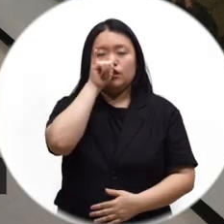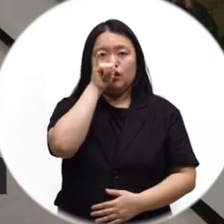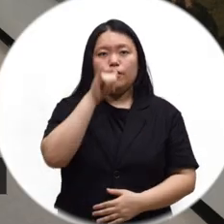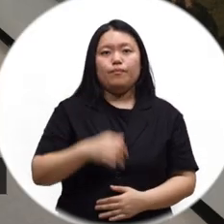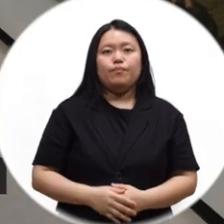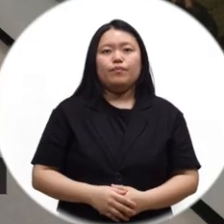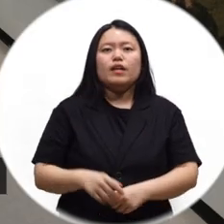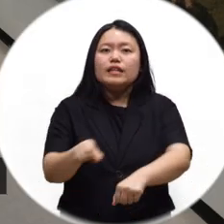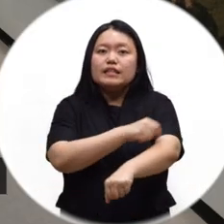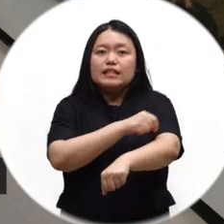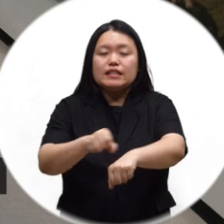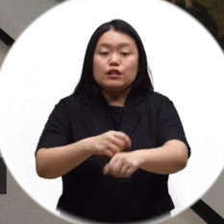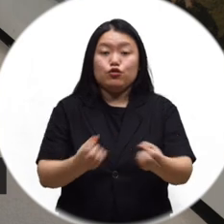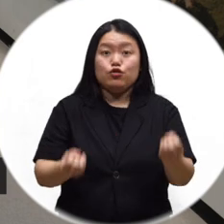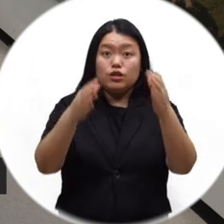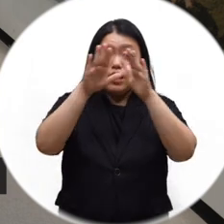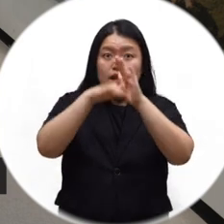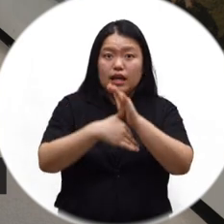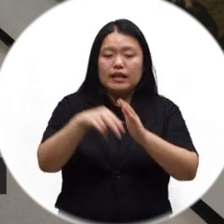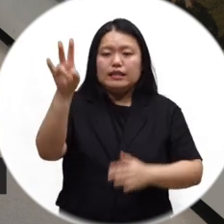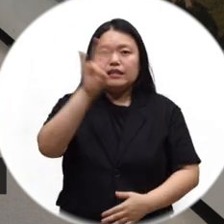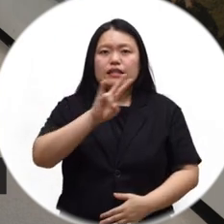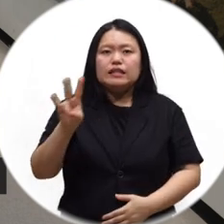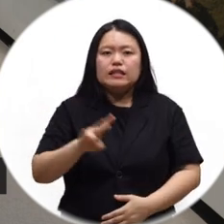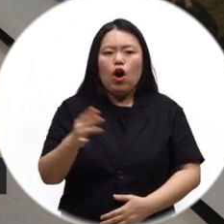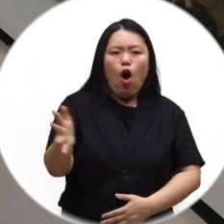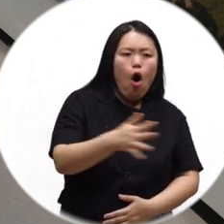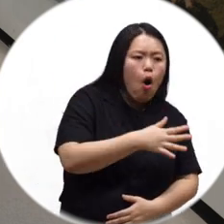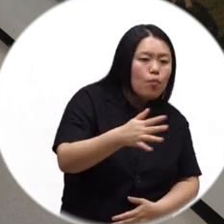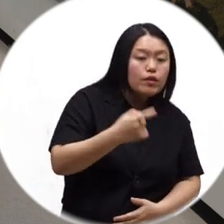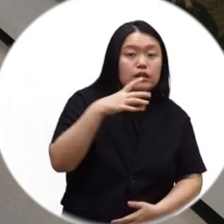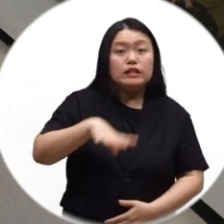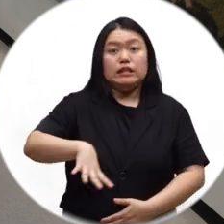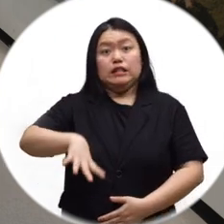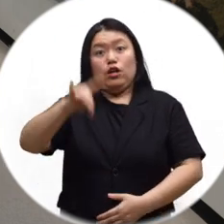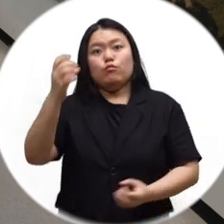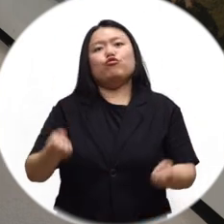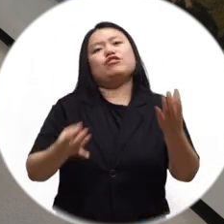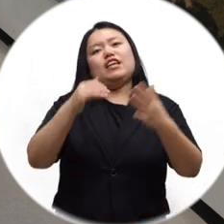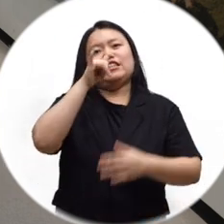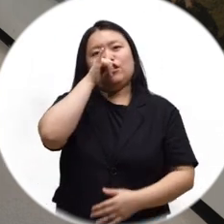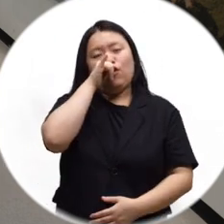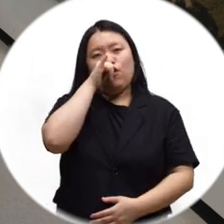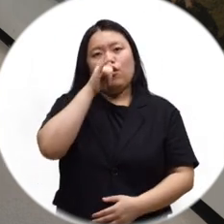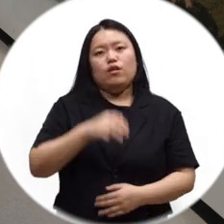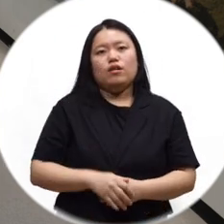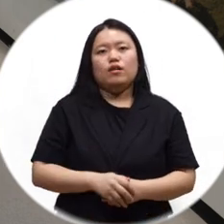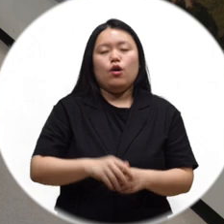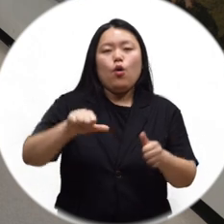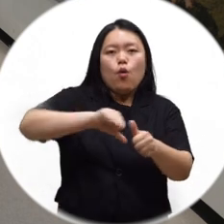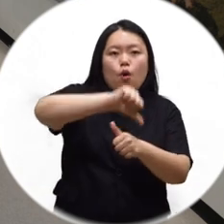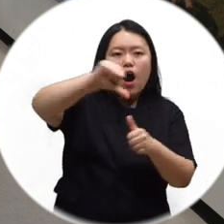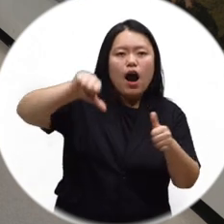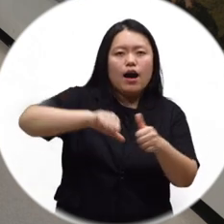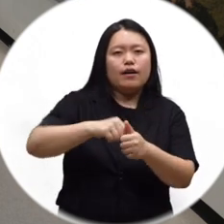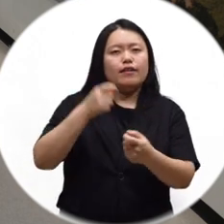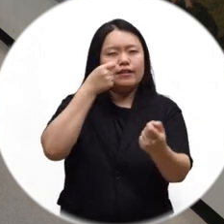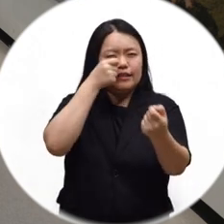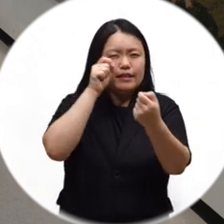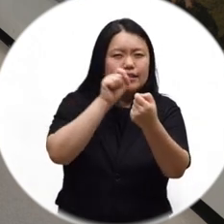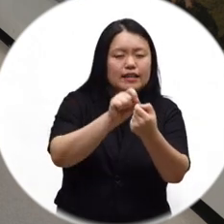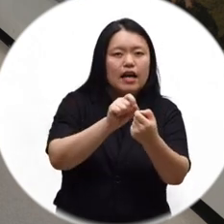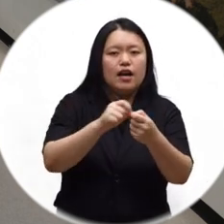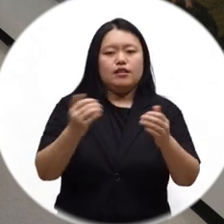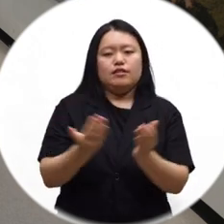쓰레기 없는 축제를 지향한다는 점에서 눈길를 끄는데요 친환경 가치를 날리고 지역의 활기를 불어넣는 축제가 되길